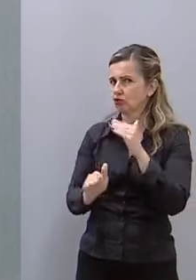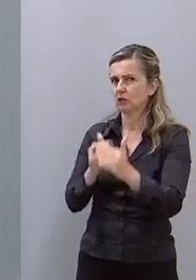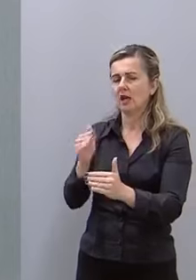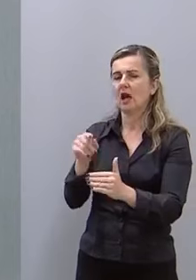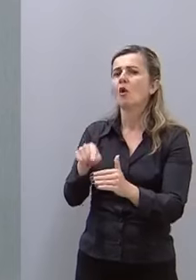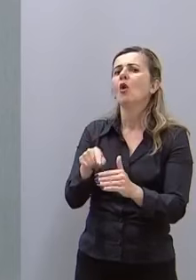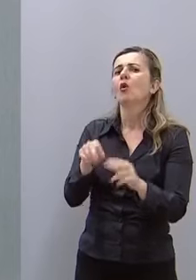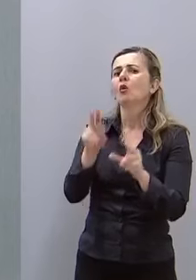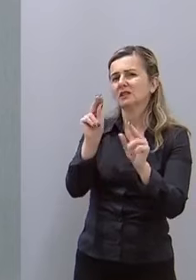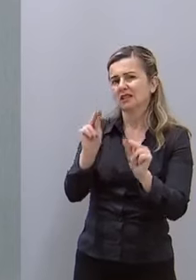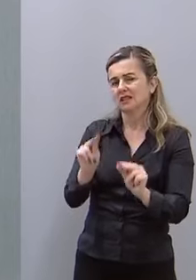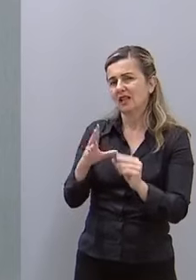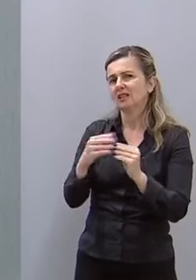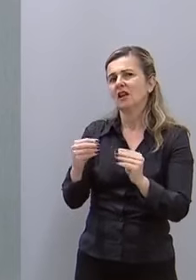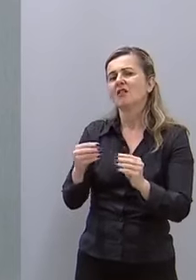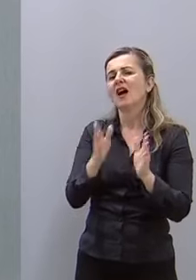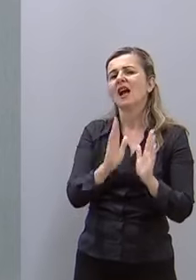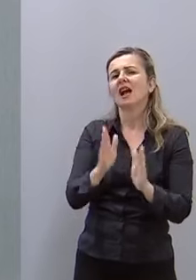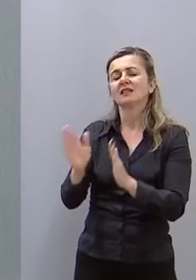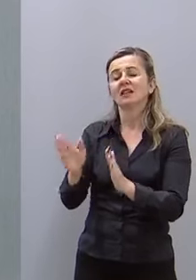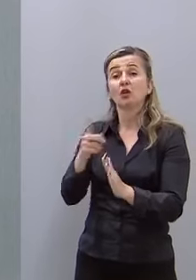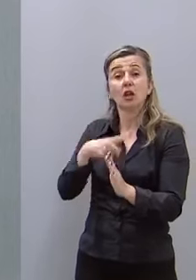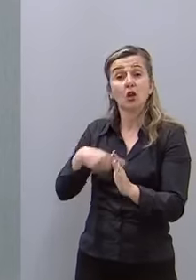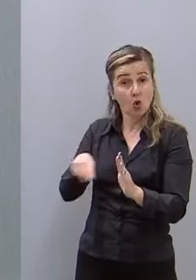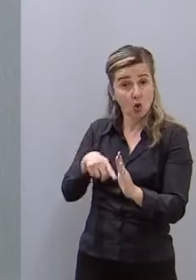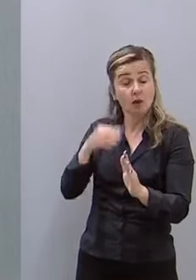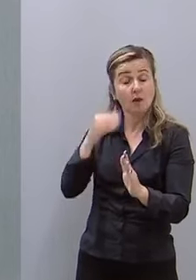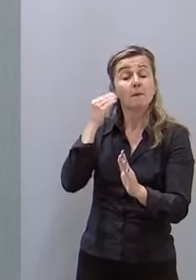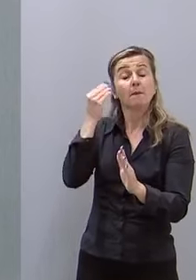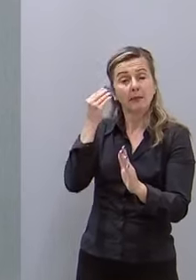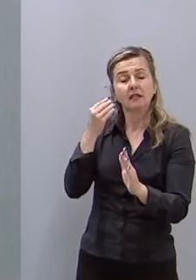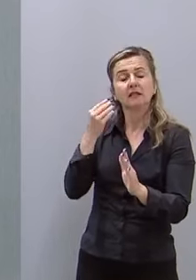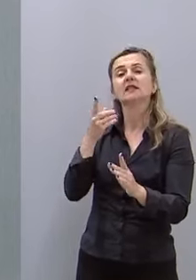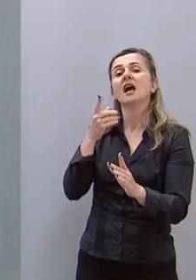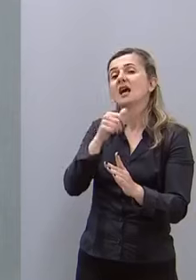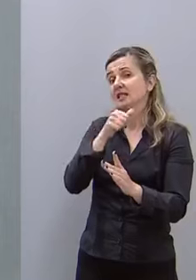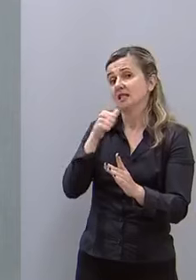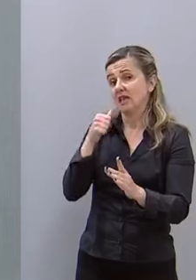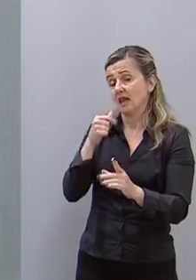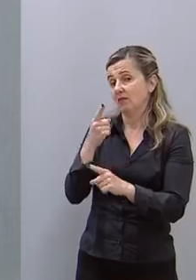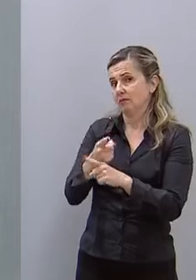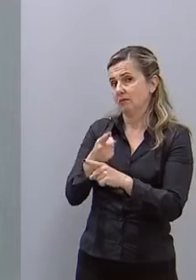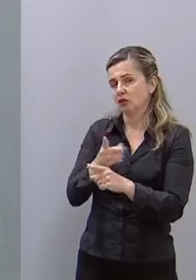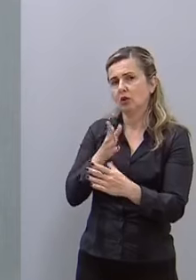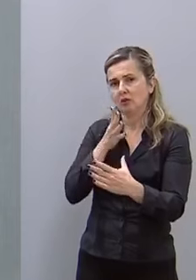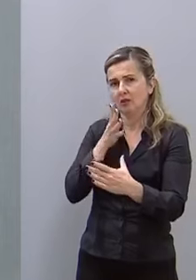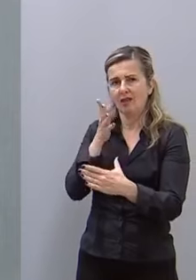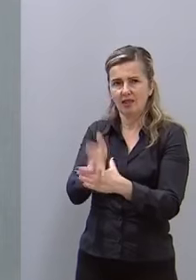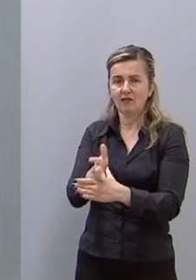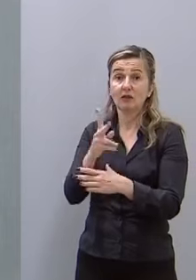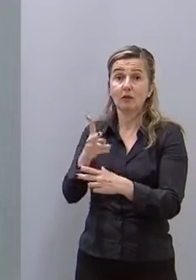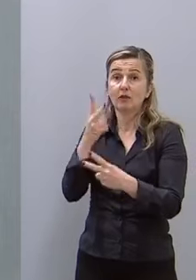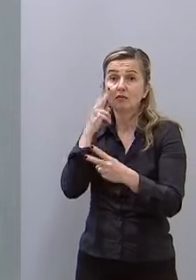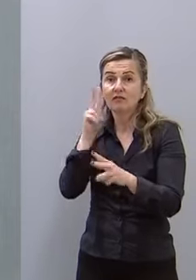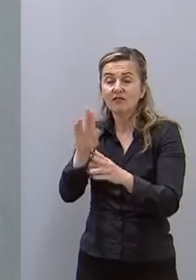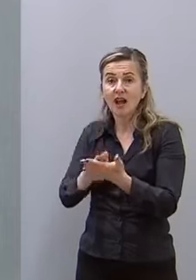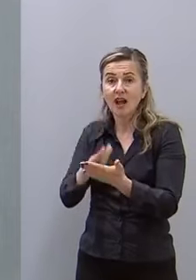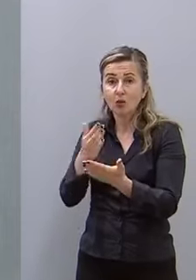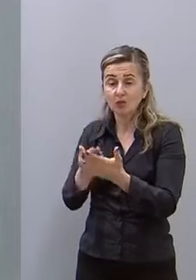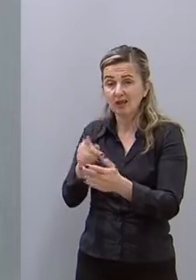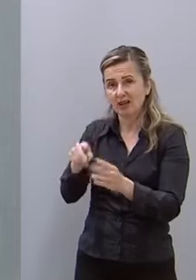test sulle categorie che noi riteniamo a essere più è necessario intervenire per vedere e provare